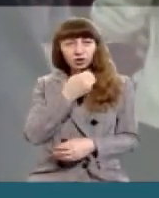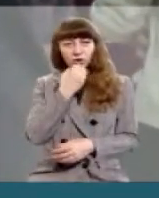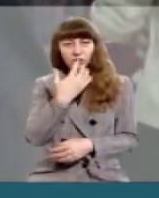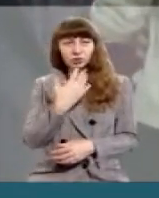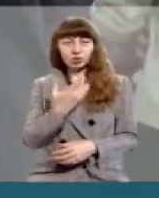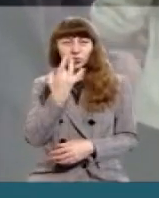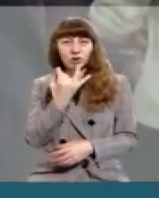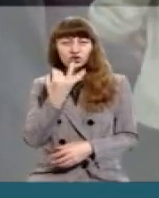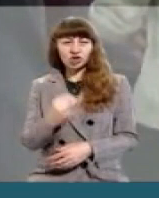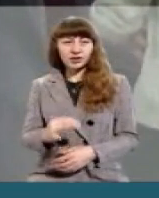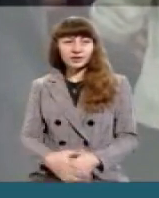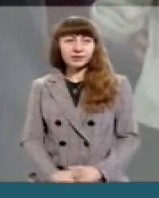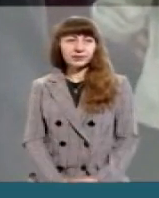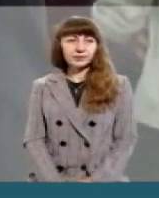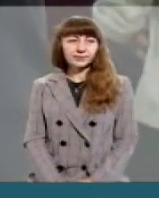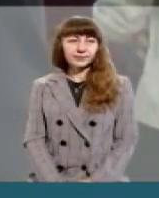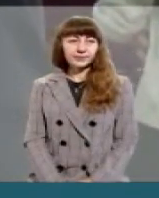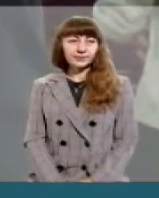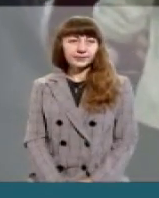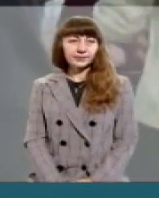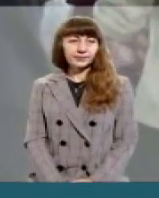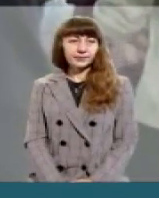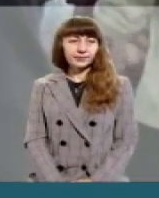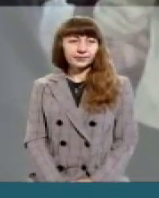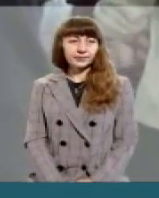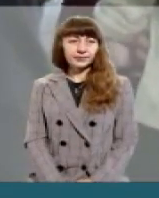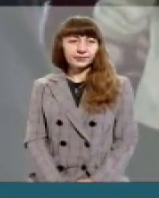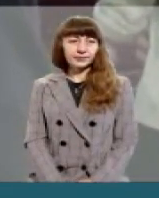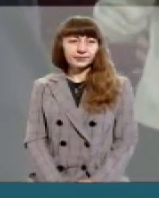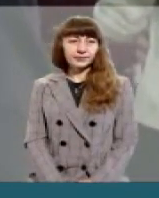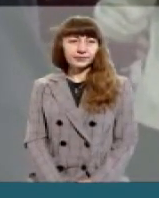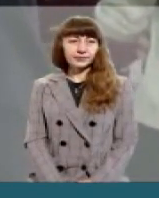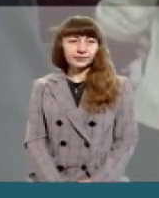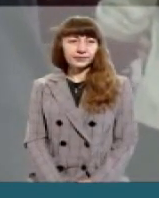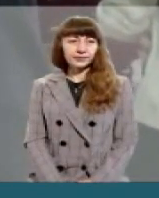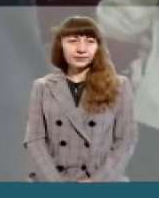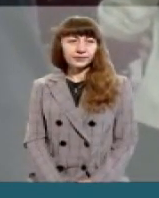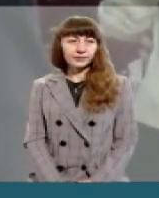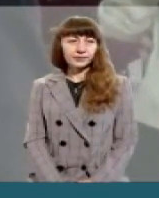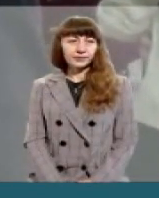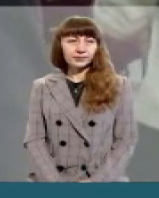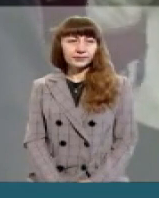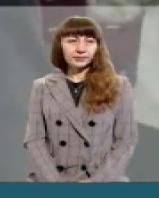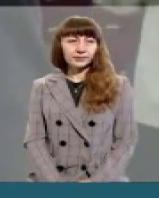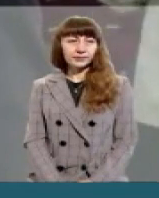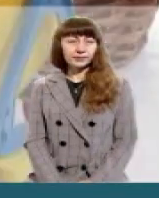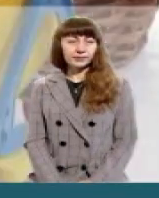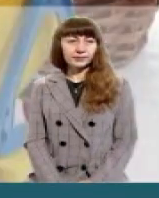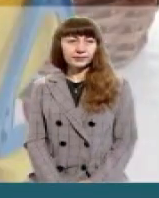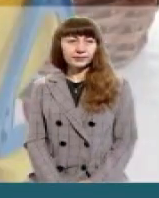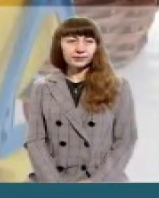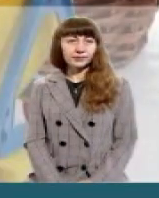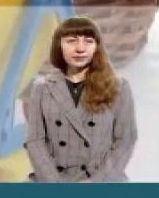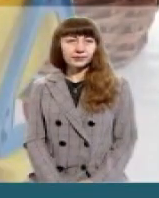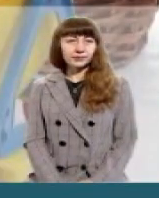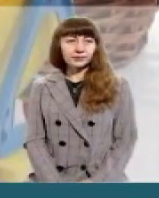жыл біздің аудан үшін қиындау болды. Өнім аз шықты, ал биыл жаман емес, өнім мол болды. Бұл